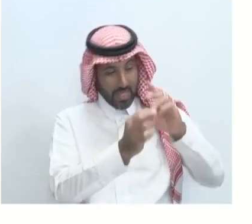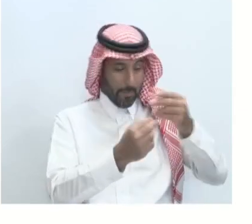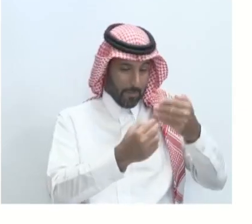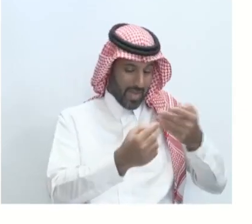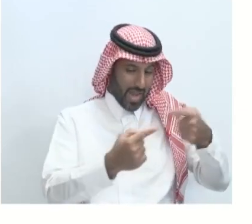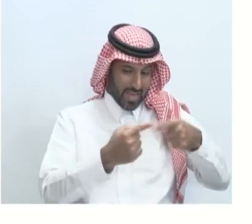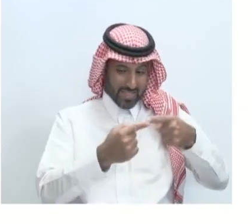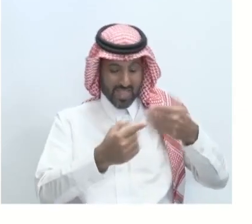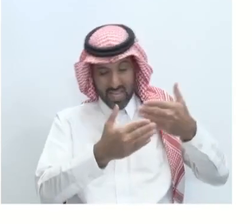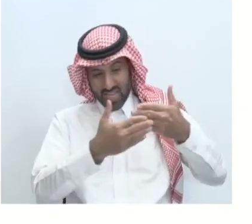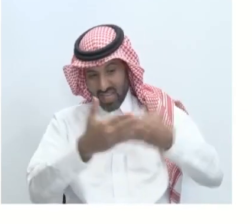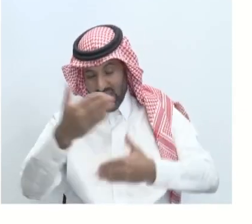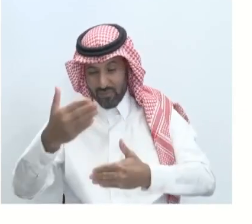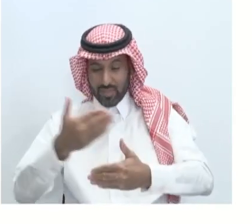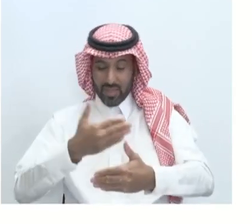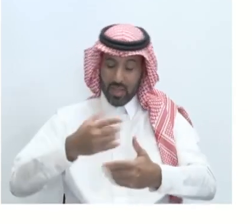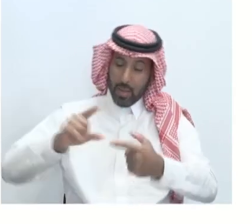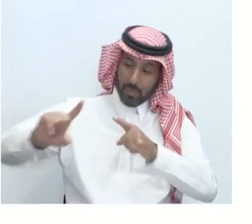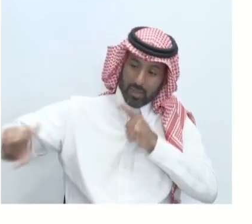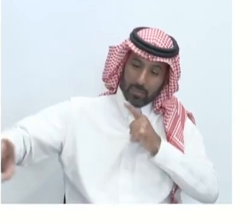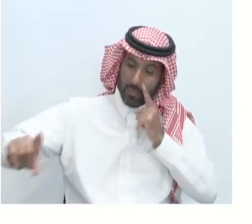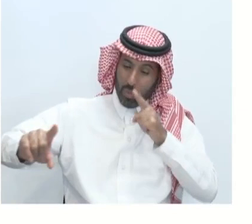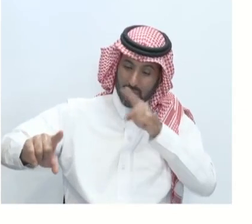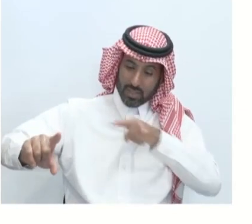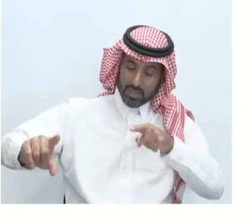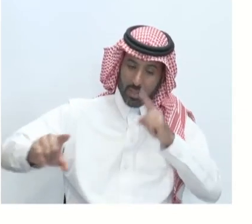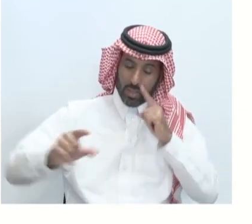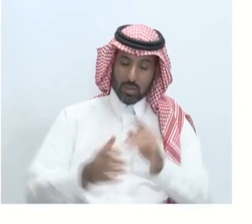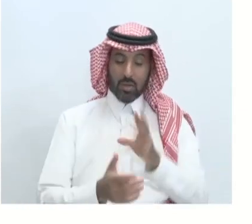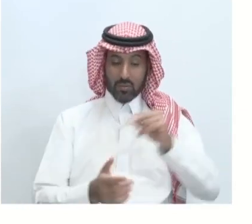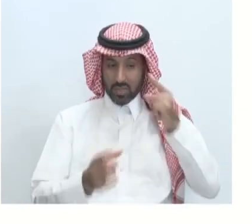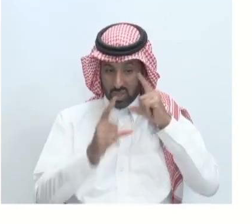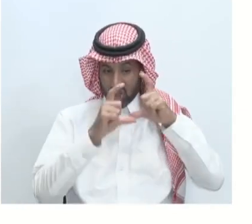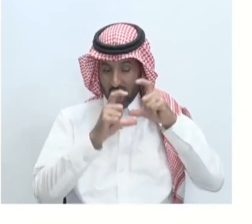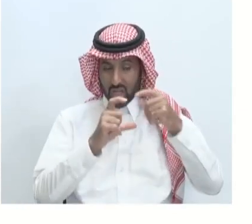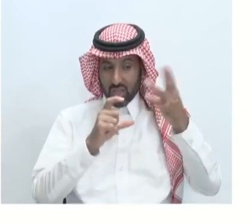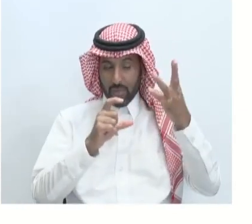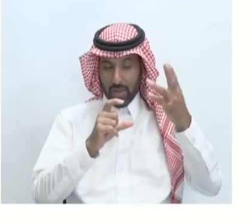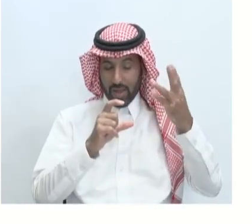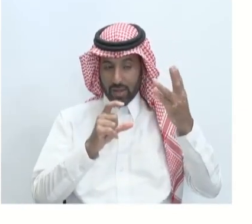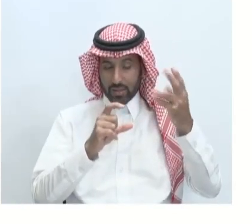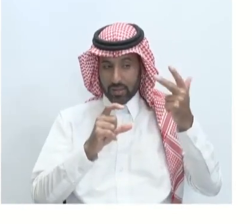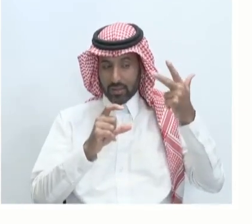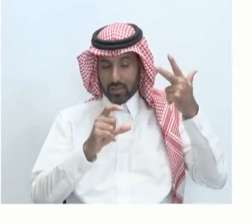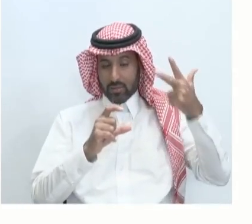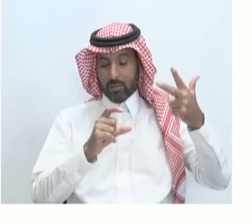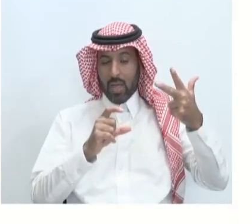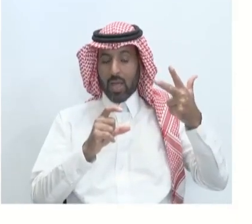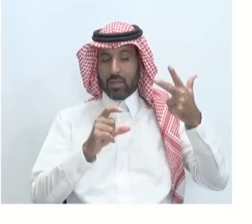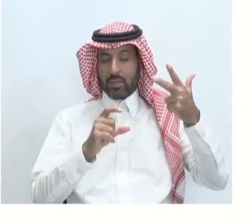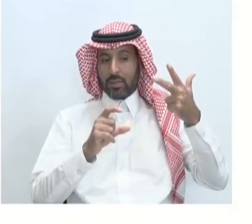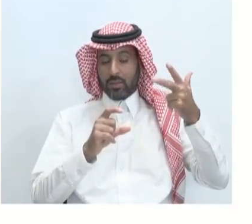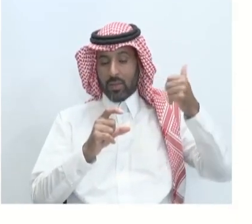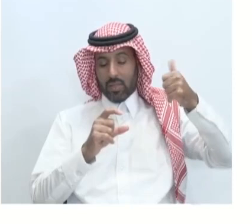النافذه بالقرب من مركز العدسه كما هو واضح معنا في الشكل 8 3 الشكل 8 3